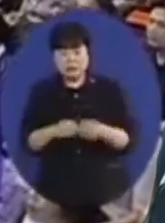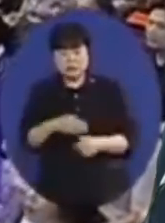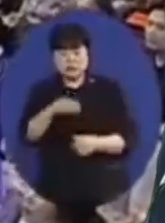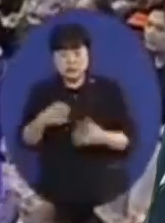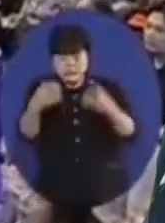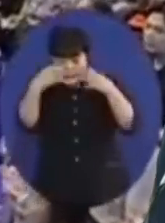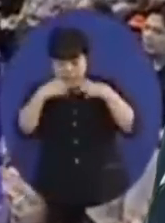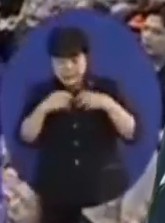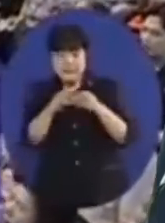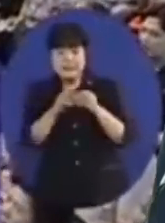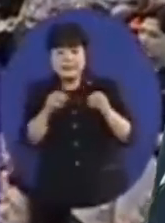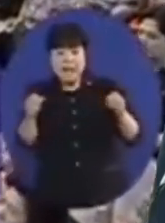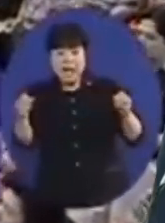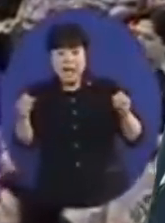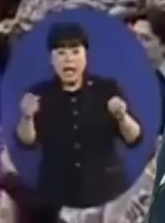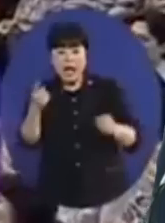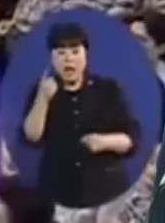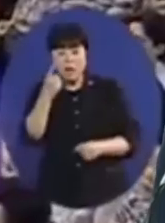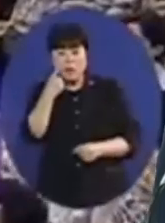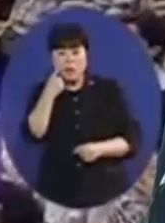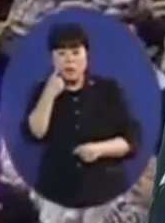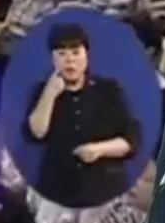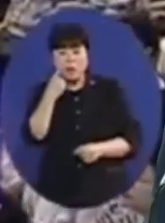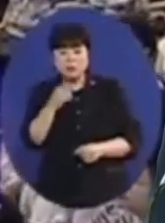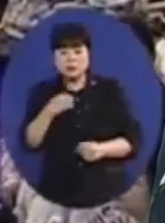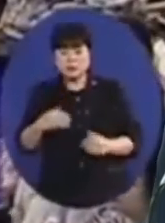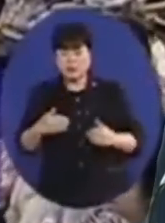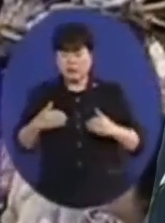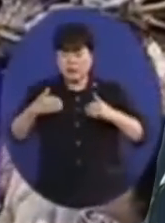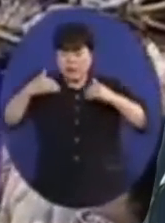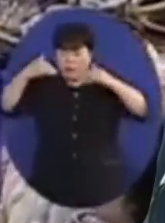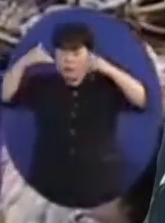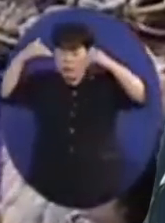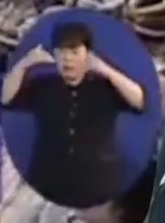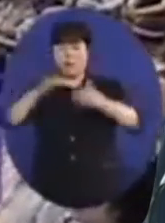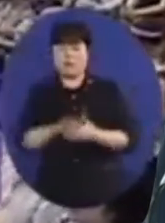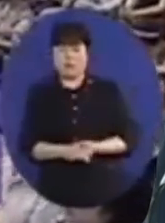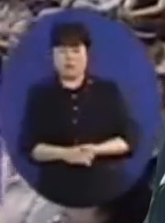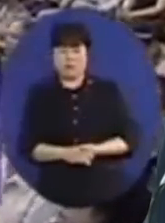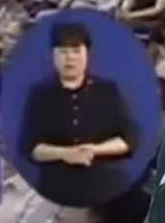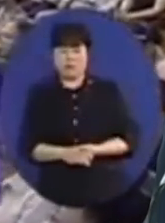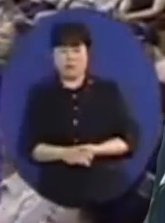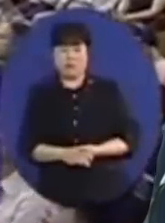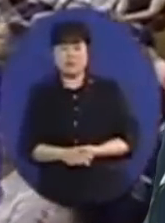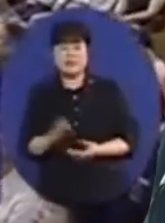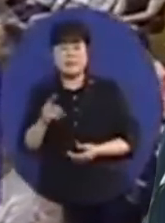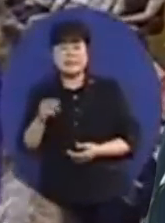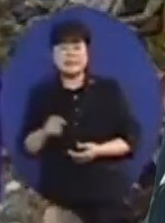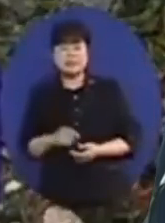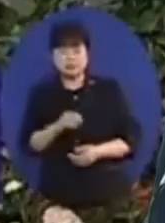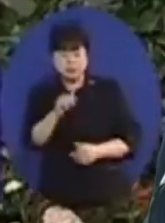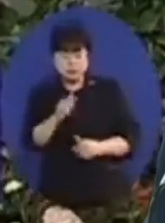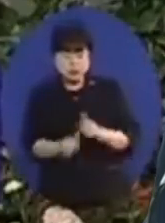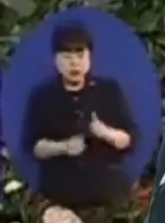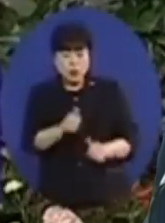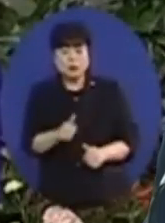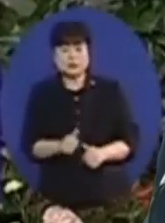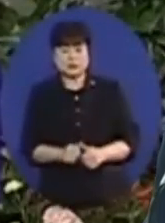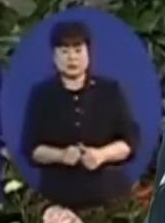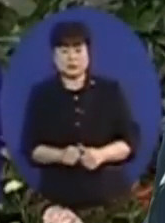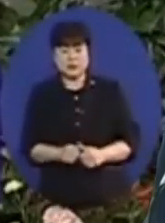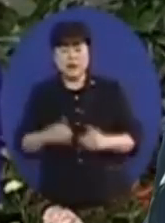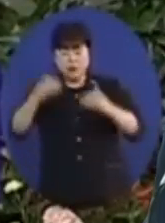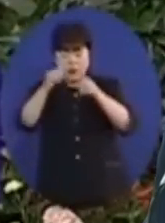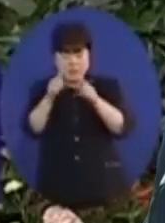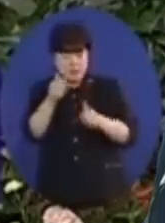땅이요 거기서 본 모든 백성은 신장이 장대한 자들이며 거기서 난 예피림의 후손인 아낙 자손의 교인을